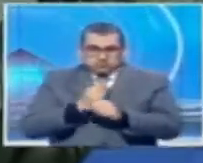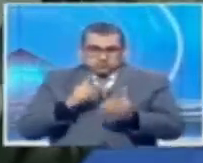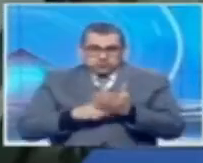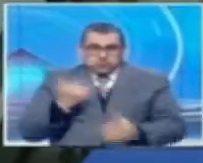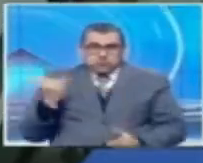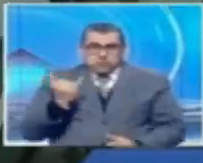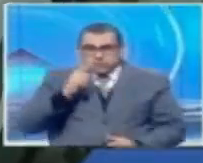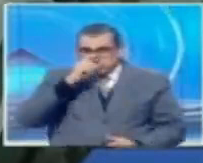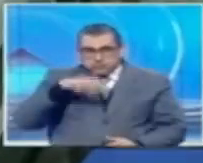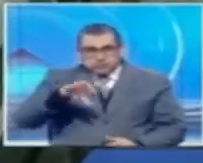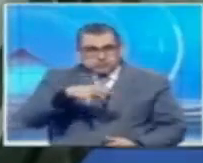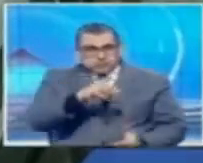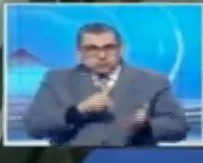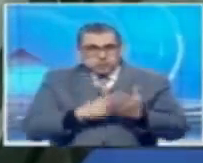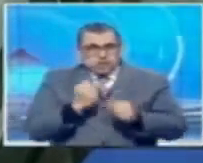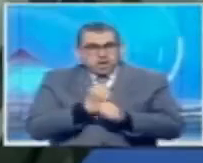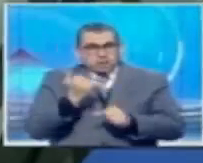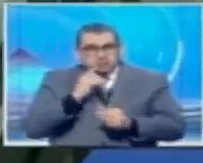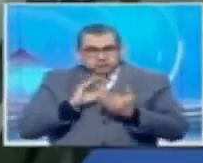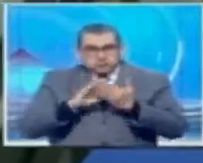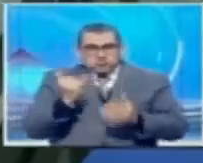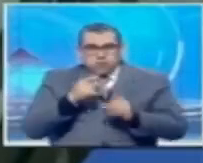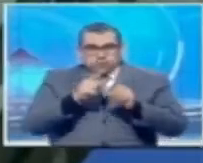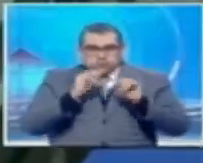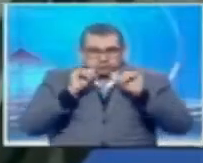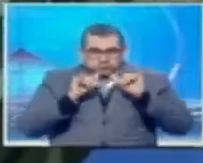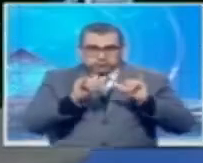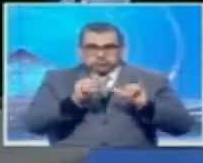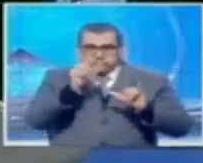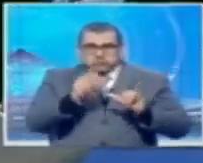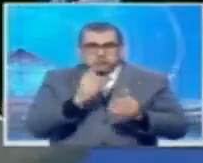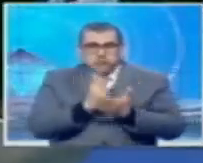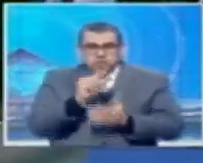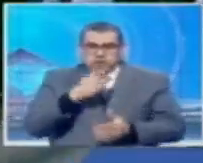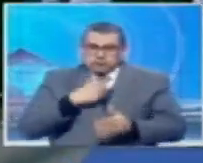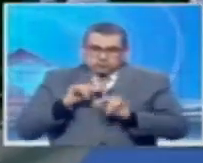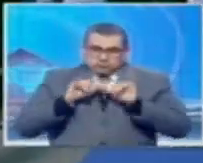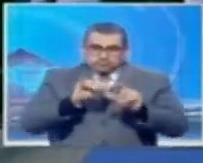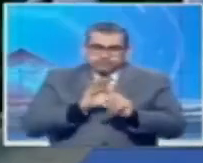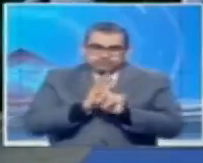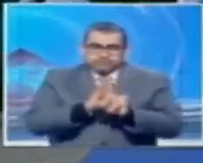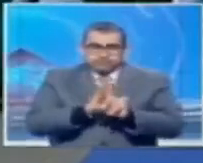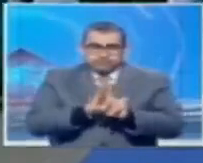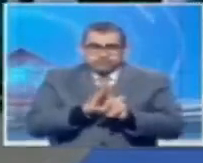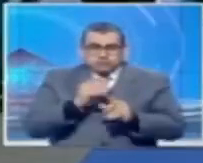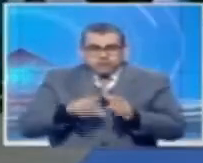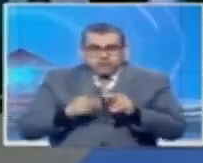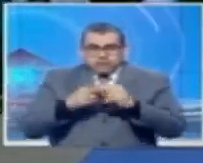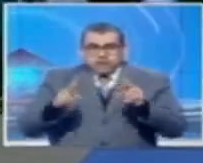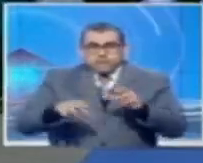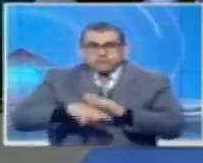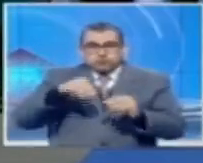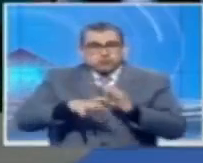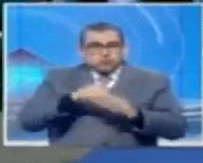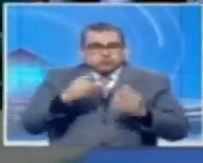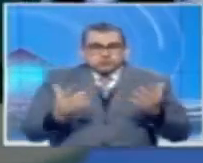بالقرى، حرص الدولة على الاهتمام بالمواطن البسيط محدود الدخل، حرص الدولة على فكرة افتتاح مشروعات